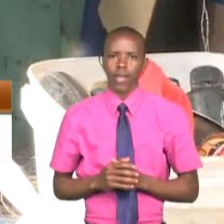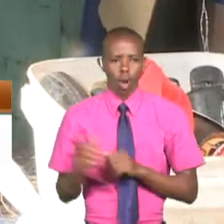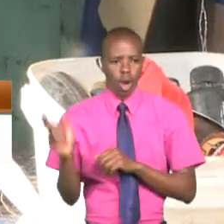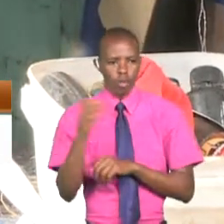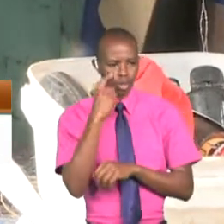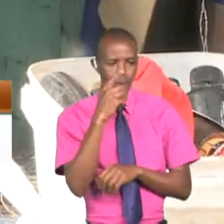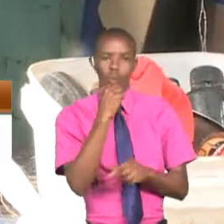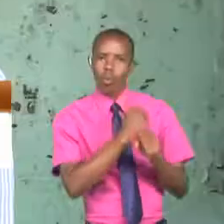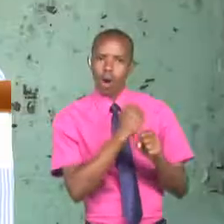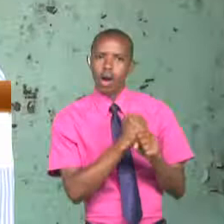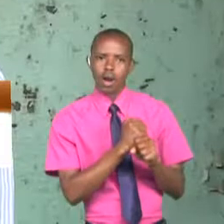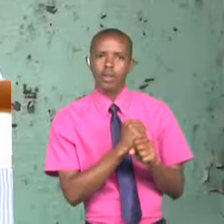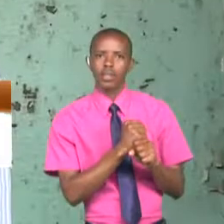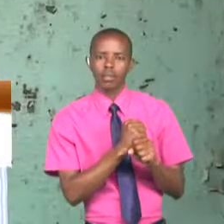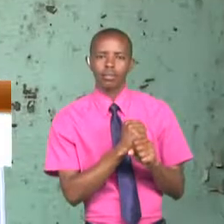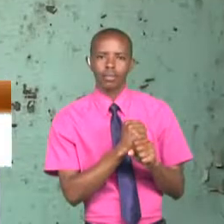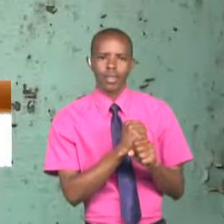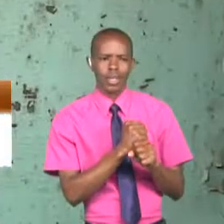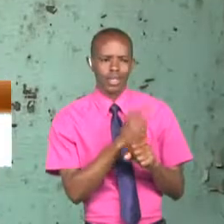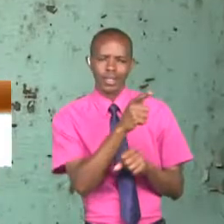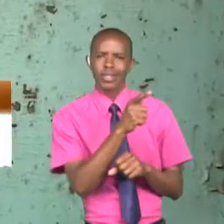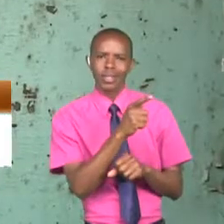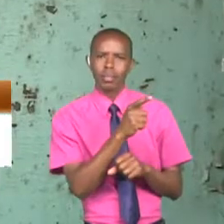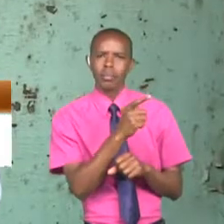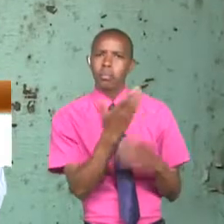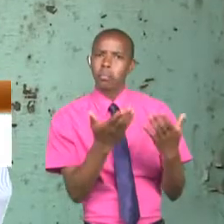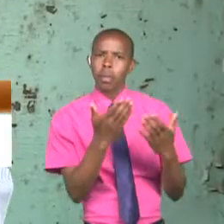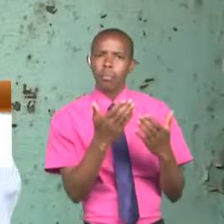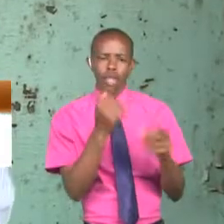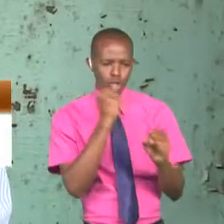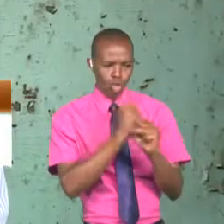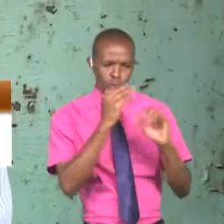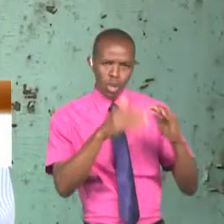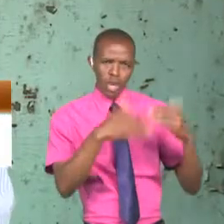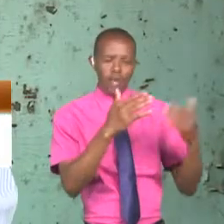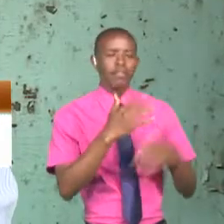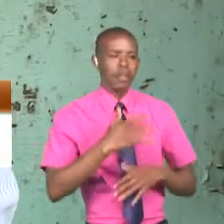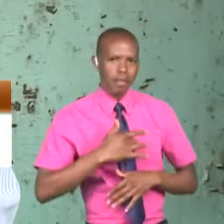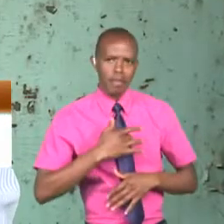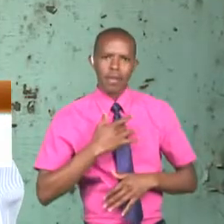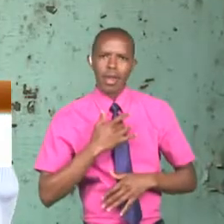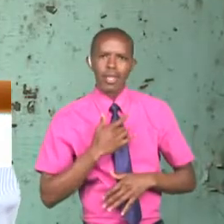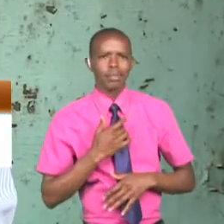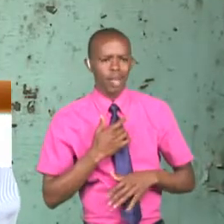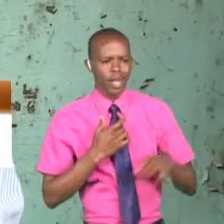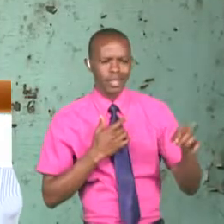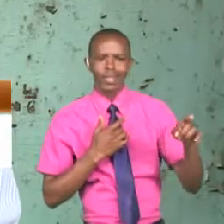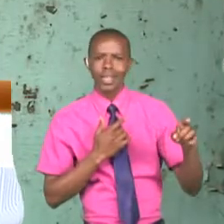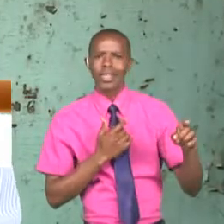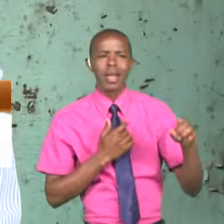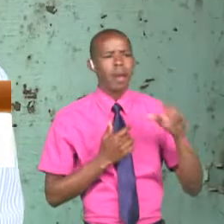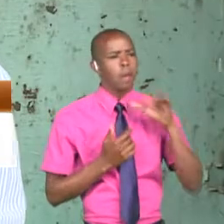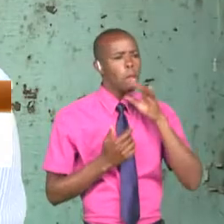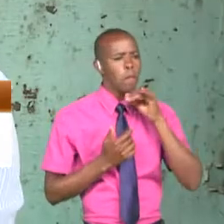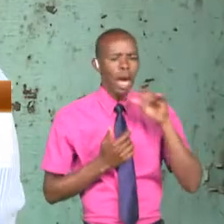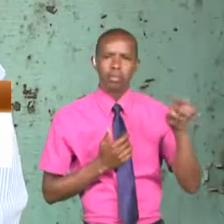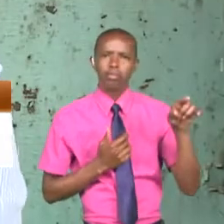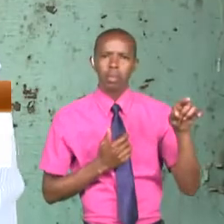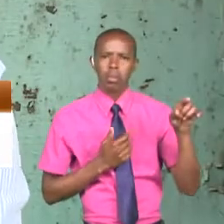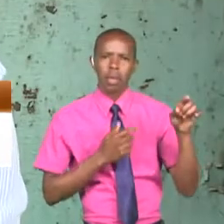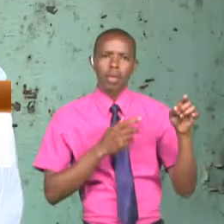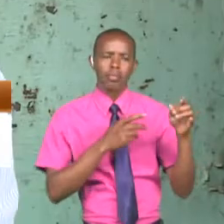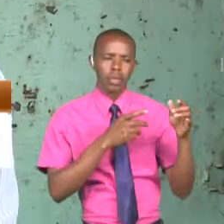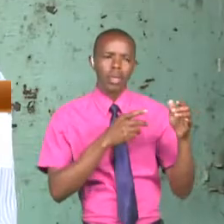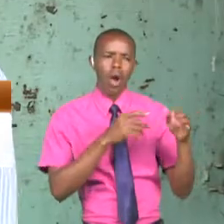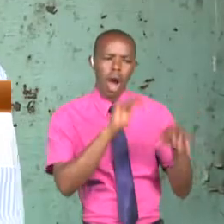kama hii nafanya, at least hata akiniletea kazi nimfanyia, nasikia huyu jamaa hata akinilipisha